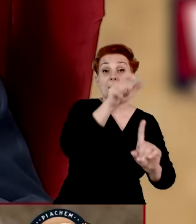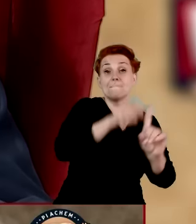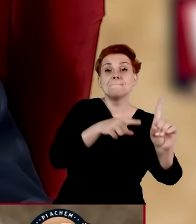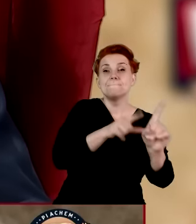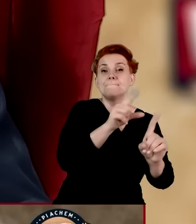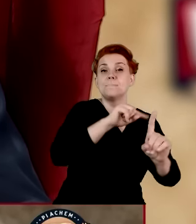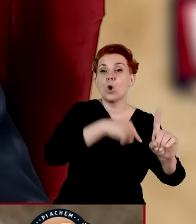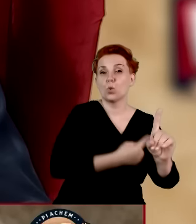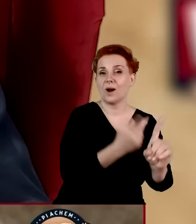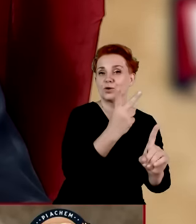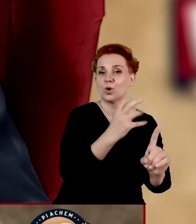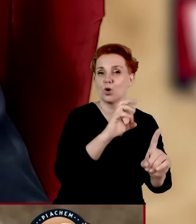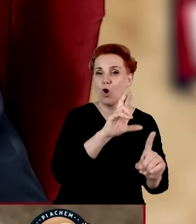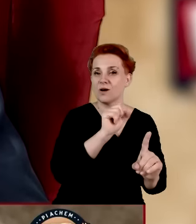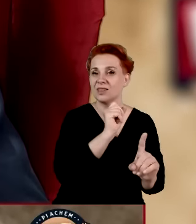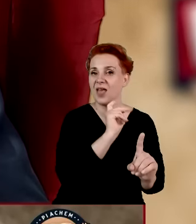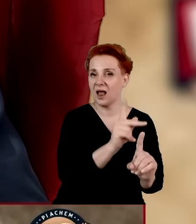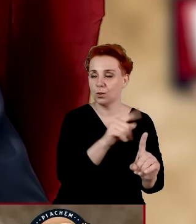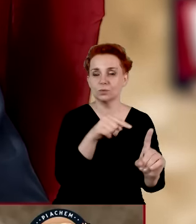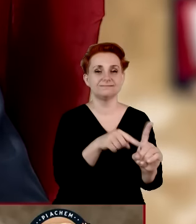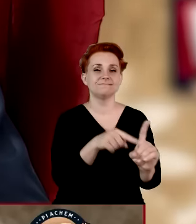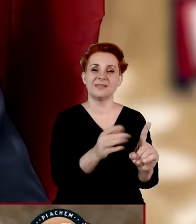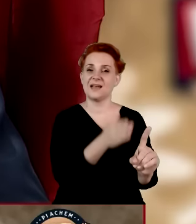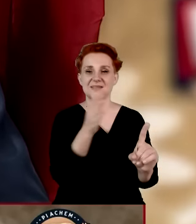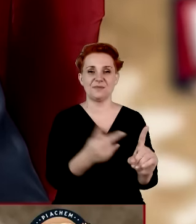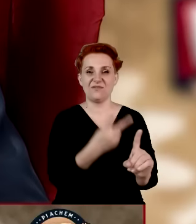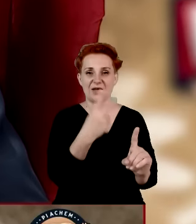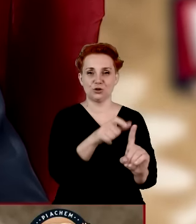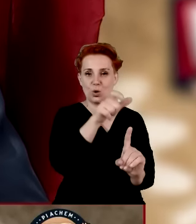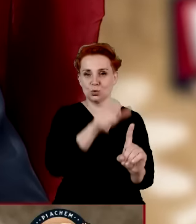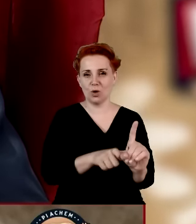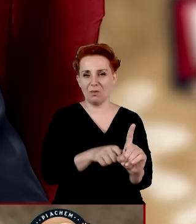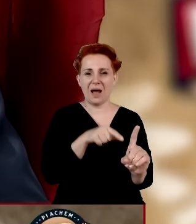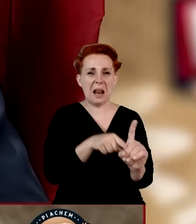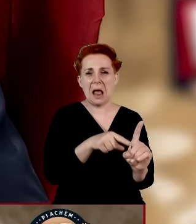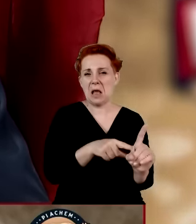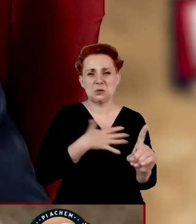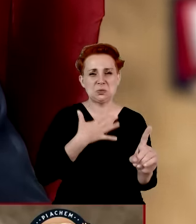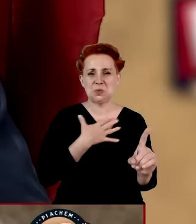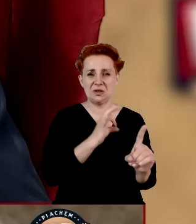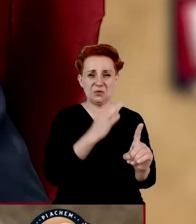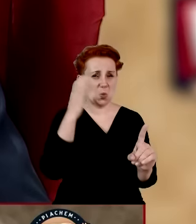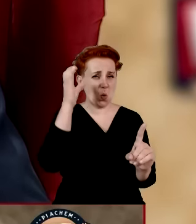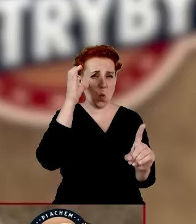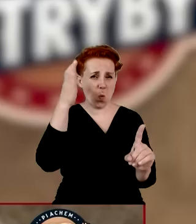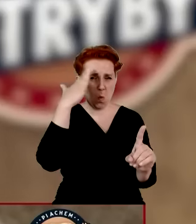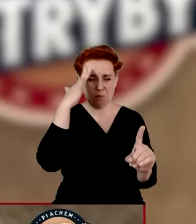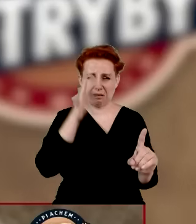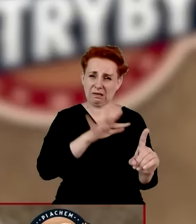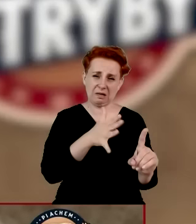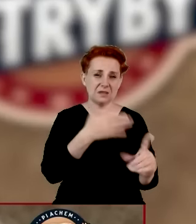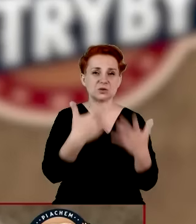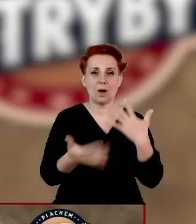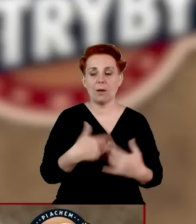aktor y w tej sprawie aktor y o dosyć nędznych mi się wydaje umiejętnościach. Posłuchajmy. Ale przynajmniej nie